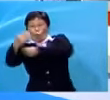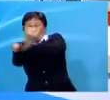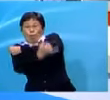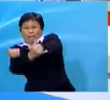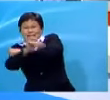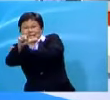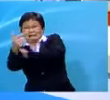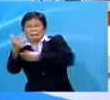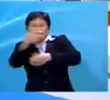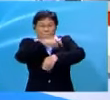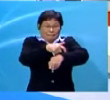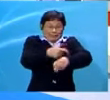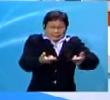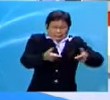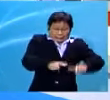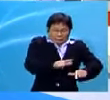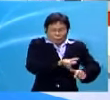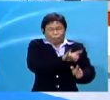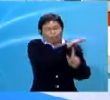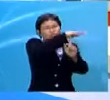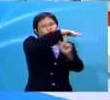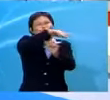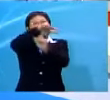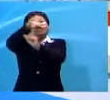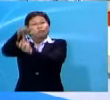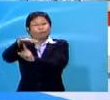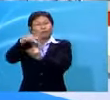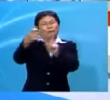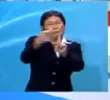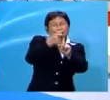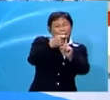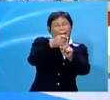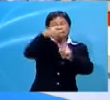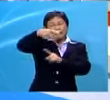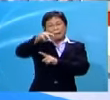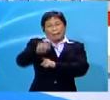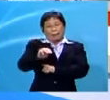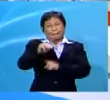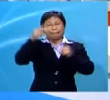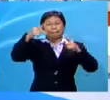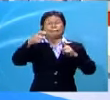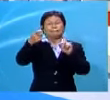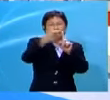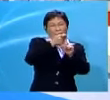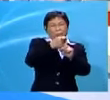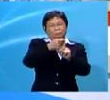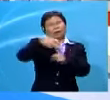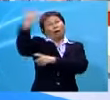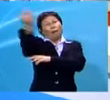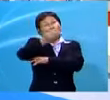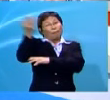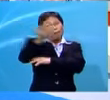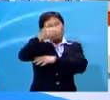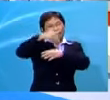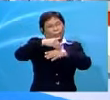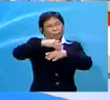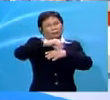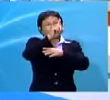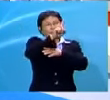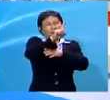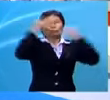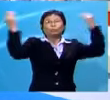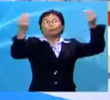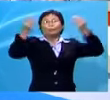kejadian mereka dalam perjalanan ke wilayah gilgit balistan di mana Perdana Menteri Nawaz Sharif dijangka menyampaikan ucaptama pada sebuah